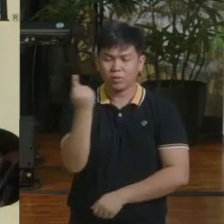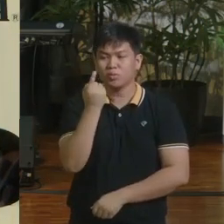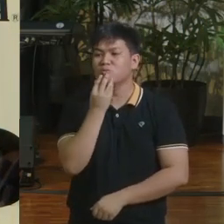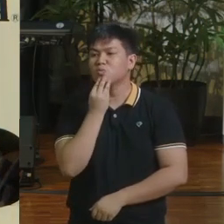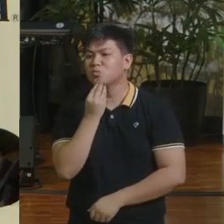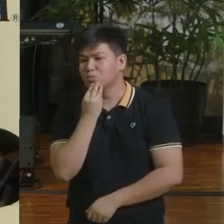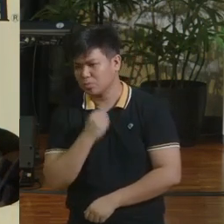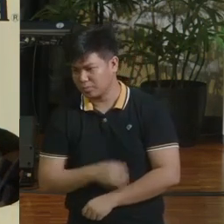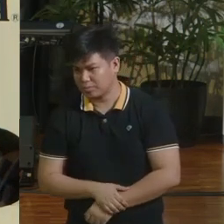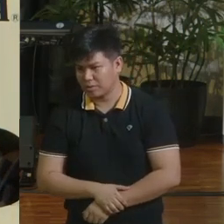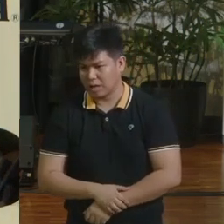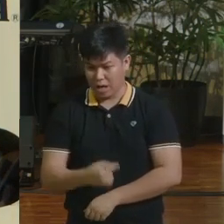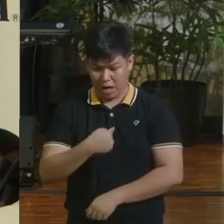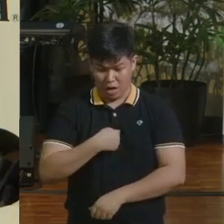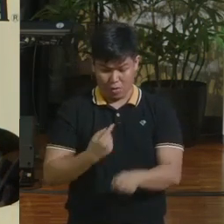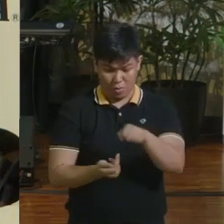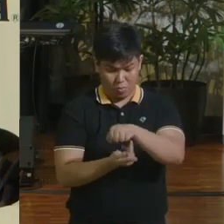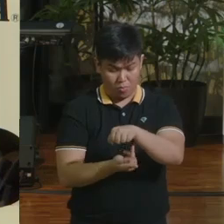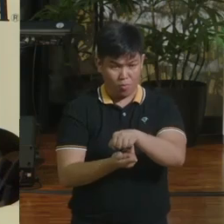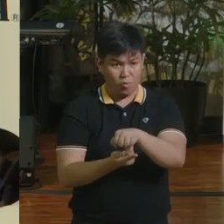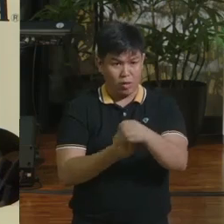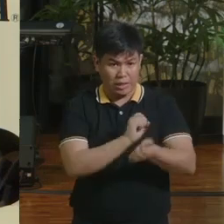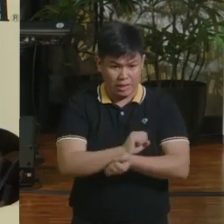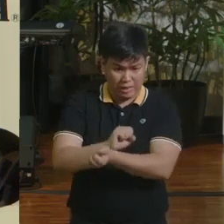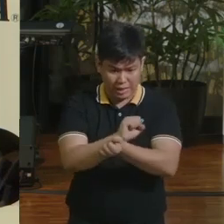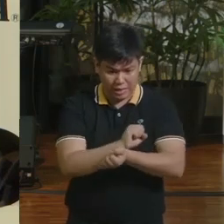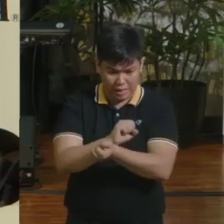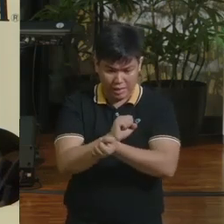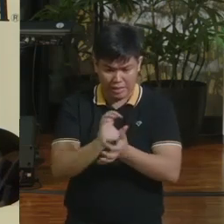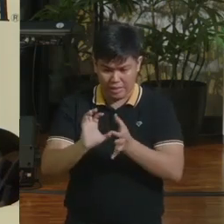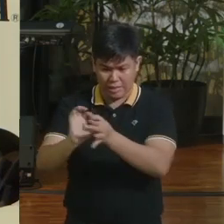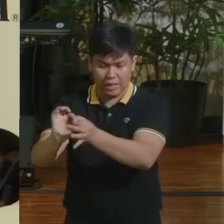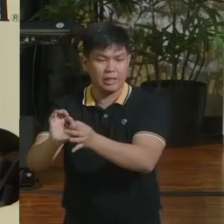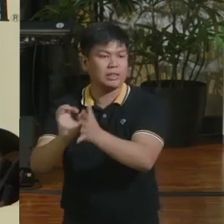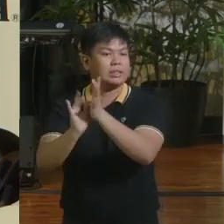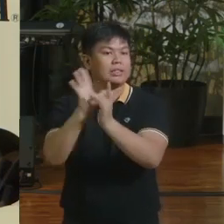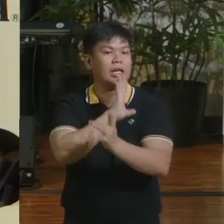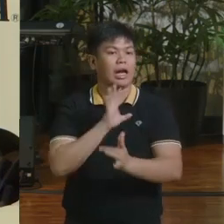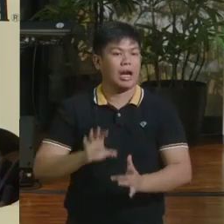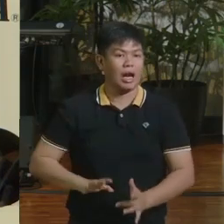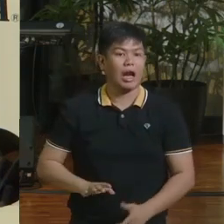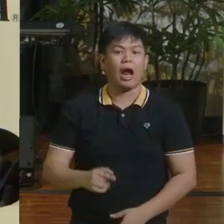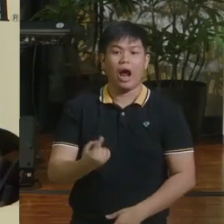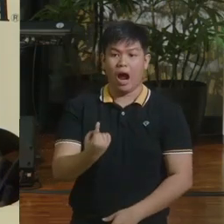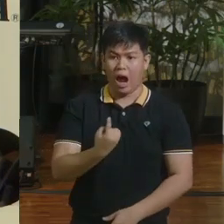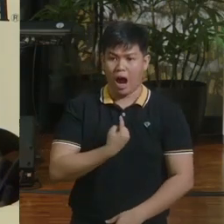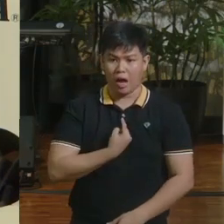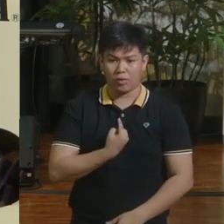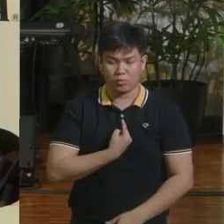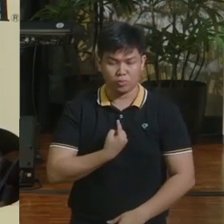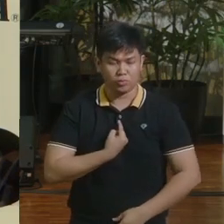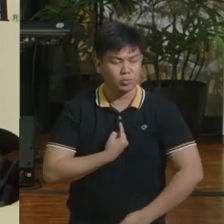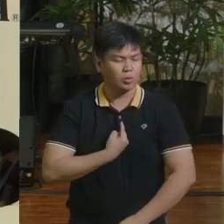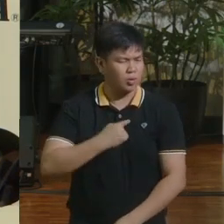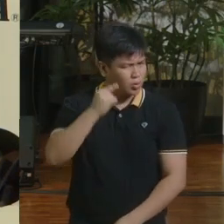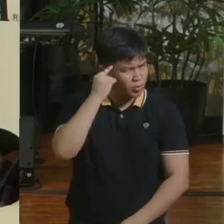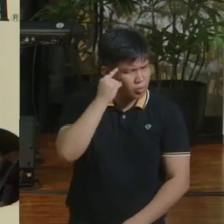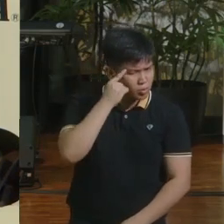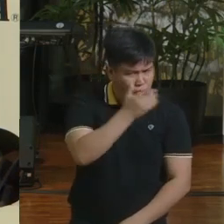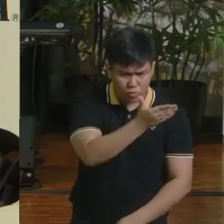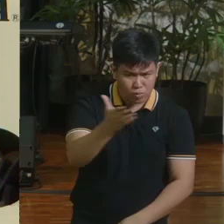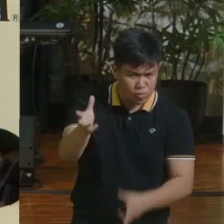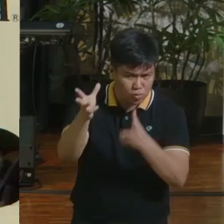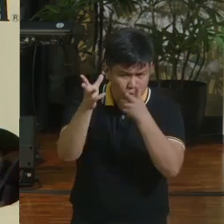niya, for this reason, I, Paul, a prisoner of Christ Jesus, on behalf of you Gentiles. Sabi niya, assuming that you have heard of